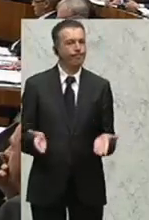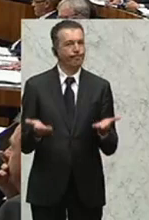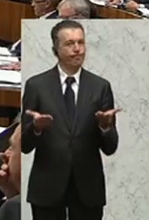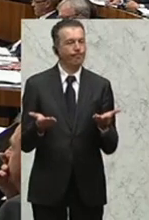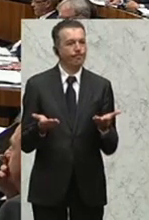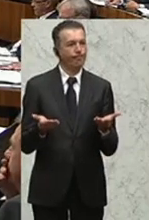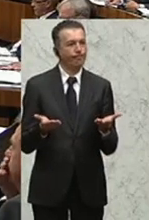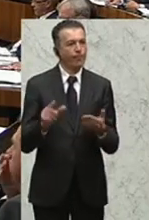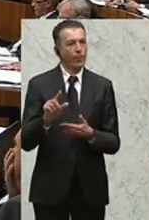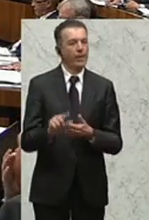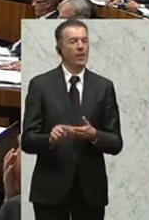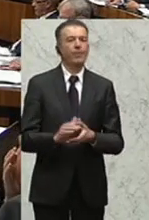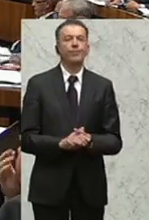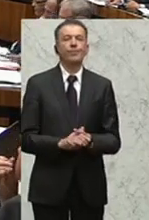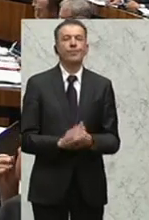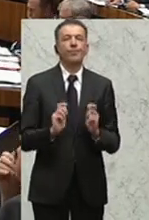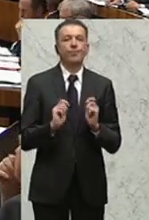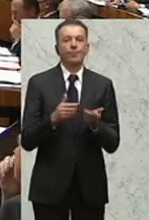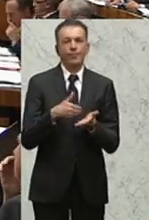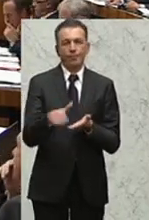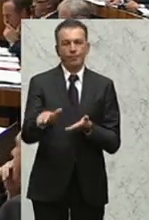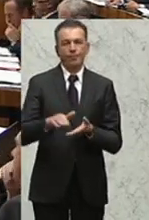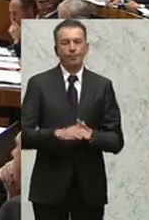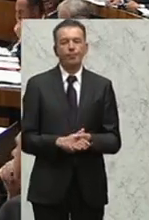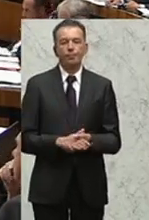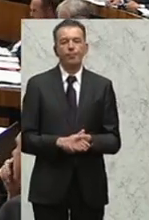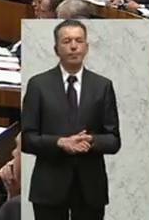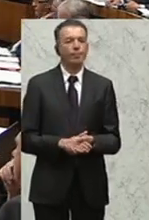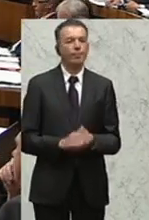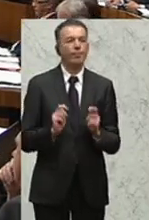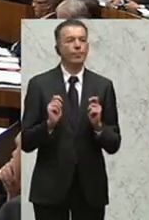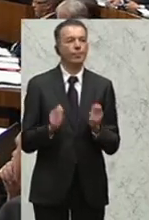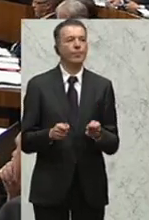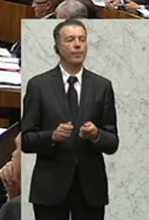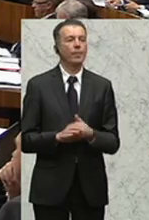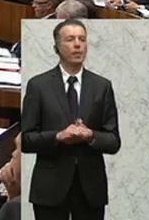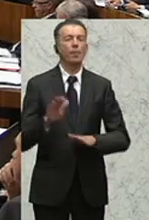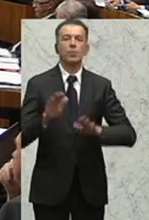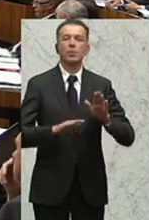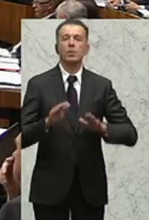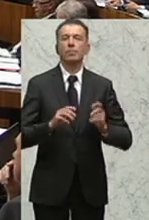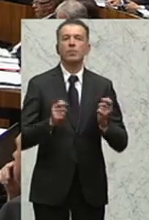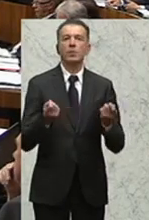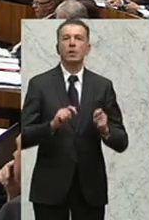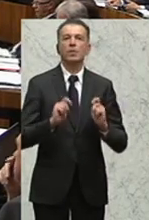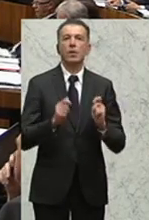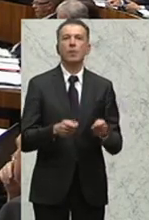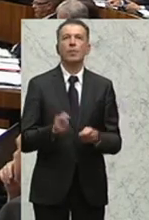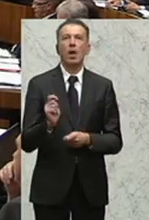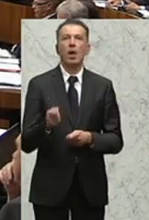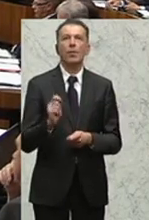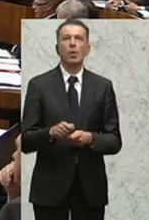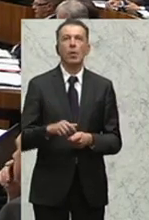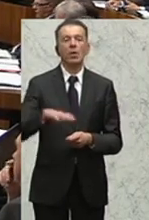ein Zeichen das ist die Minderheit der Antrag ist abgelehnt Antrag Abstimmung über den Entschließungsantrag der